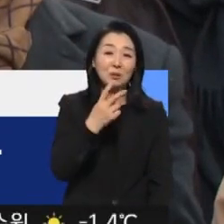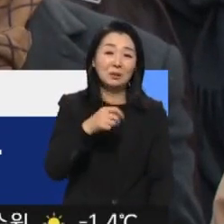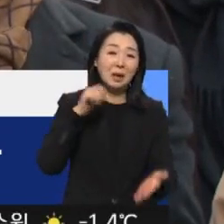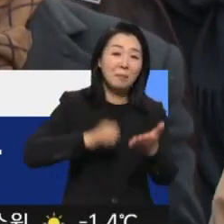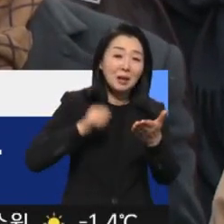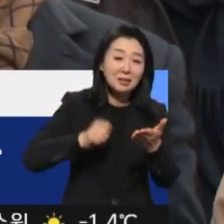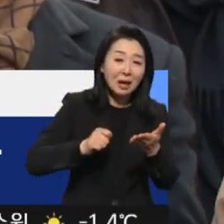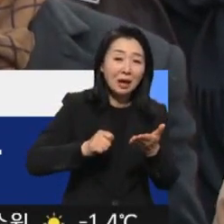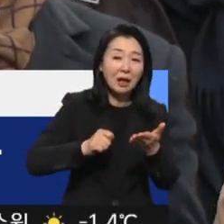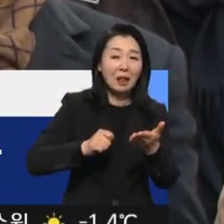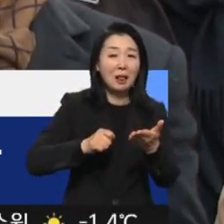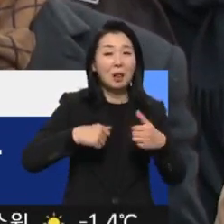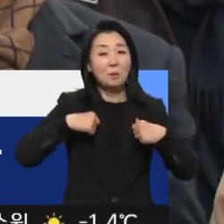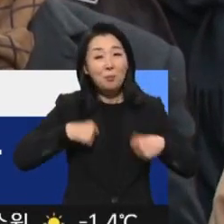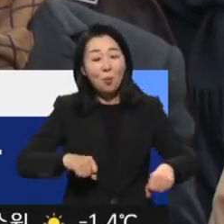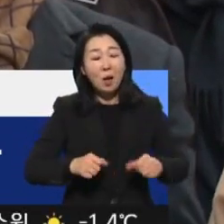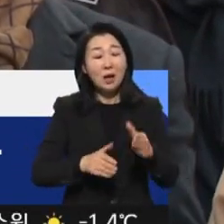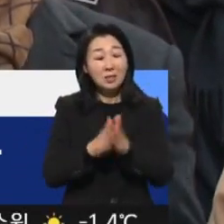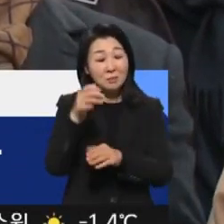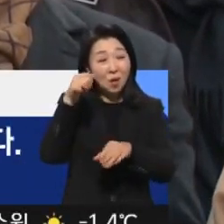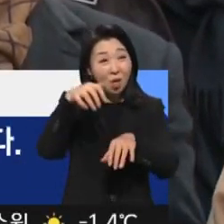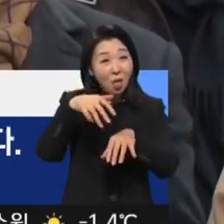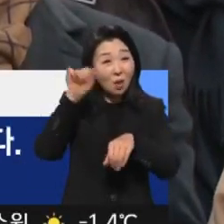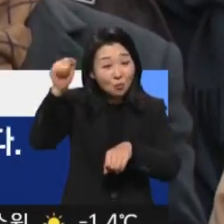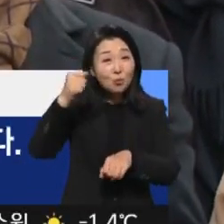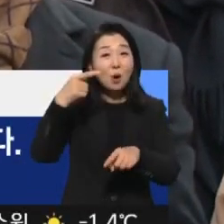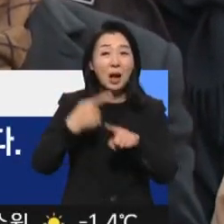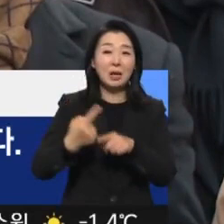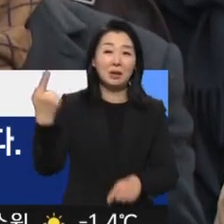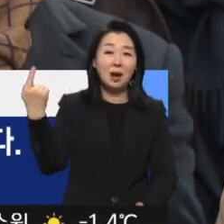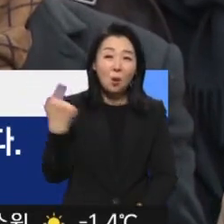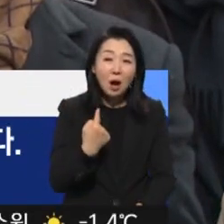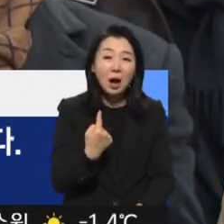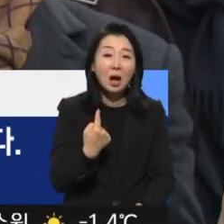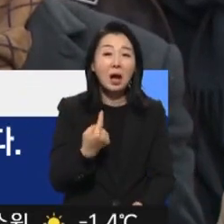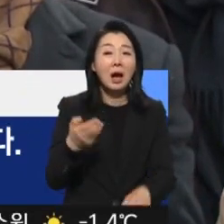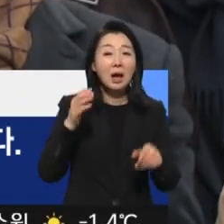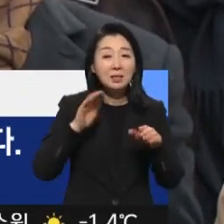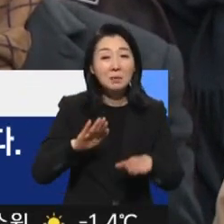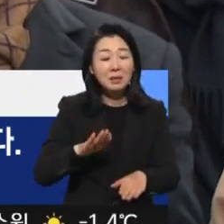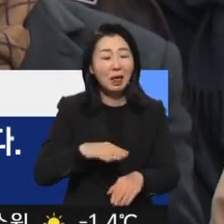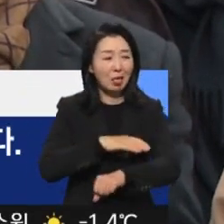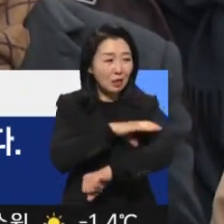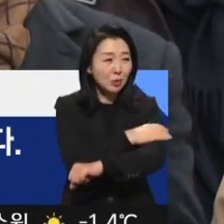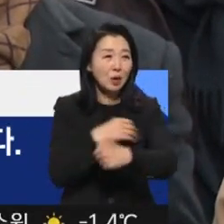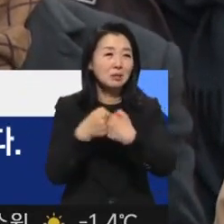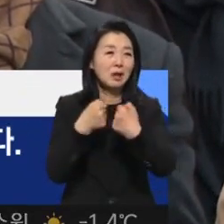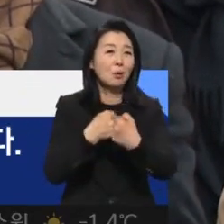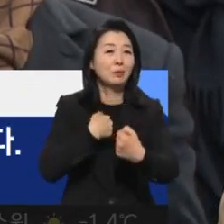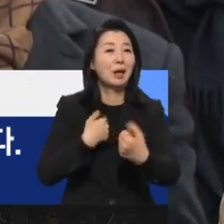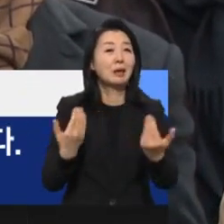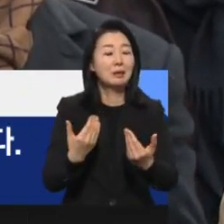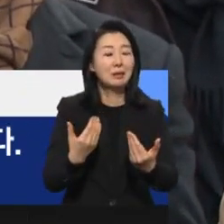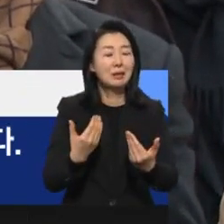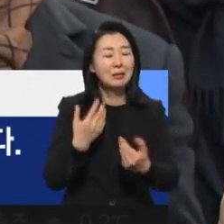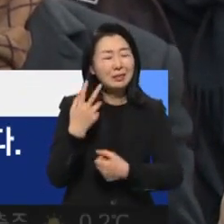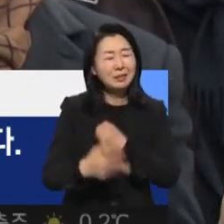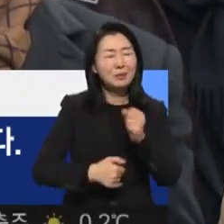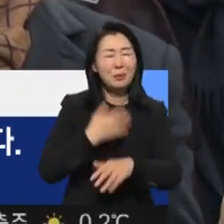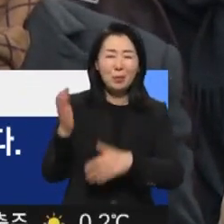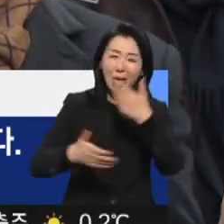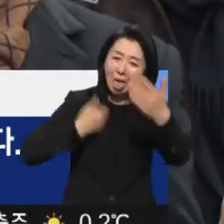하다가 결국 정치에 왔습니다만 결국은 기득권과 싸우는 게 저의 일이다 보니까 10수년 동안